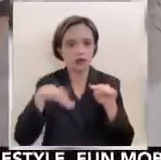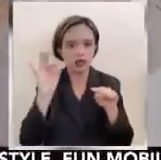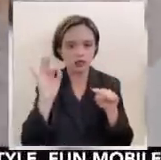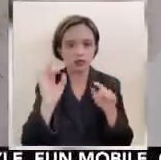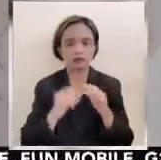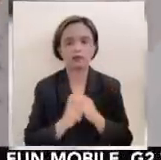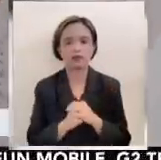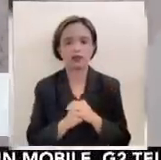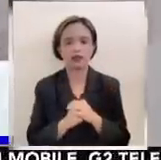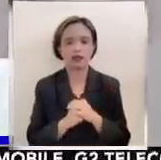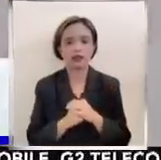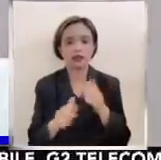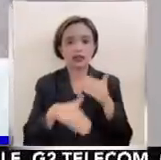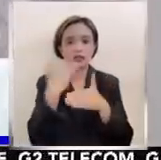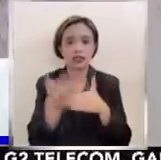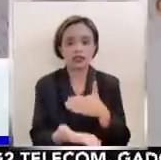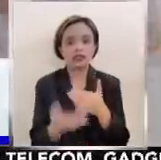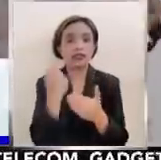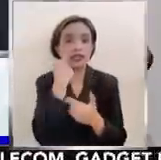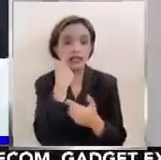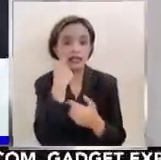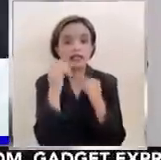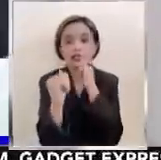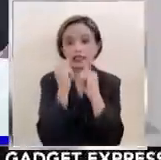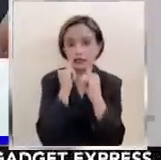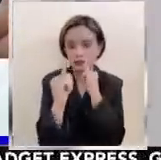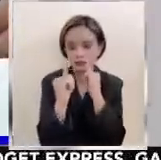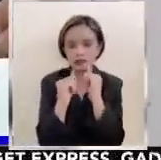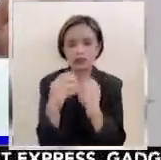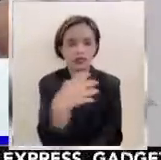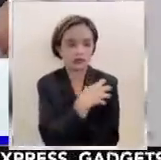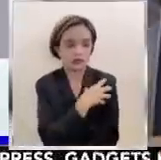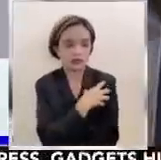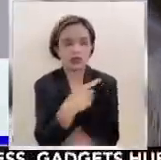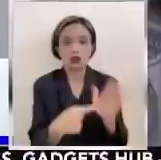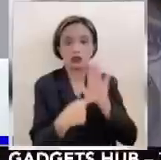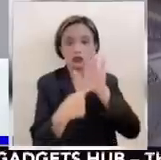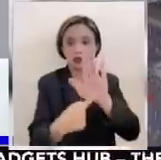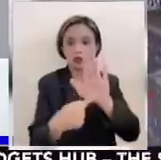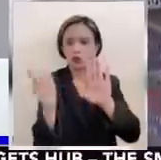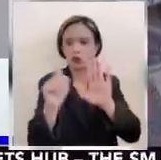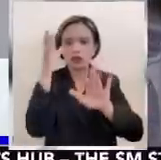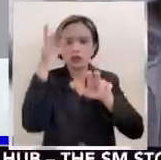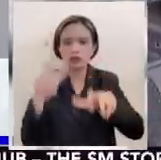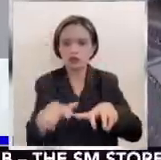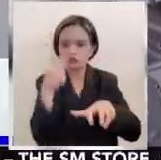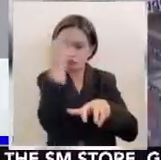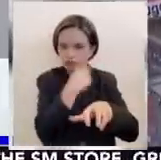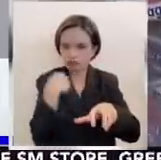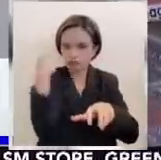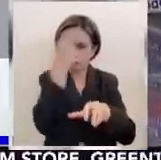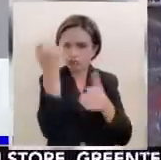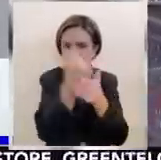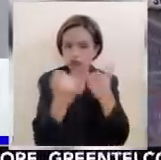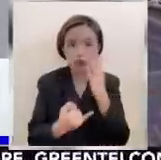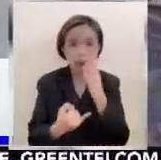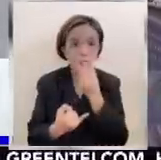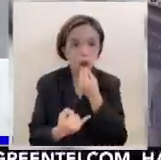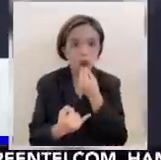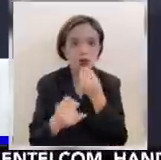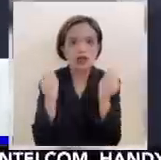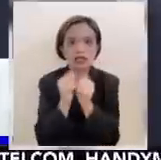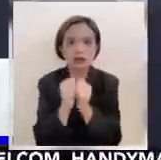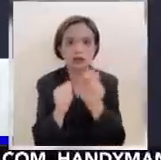Sa press conference kanina, inilabas ng PNP CIDG ang computerized facial composite ng dalawang lalaking kasama ni Bautista sa